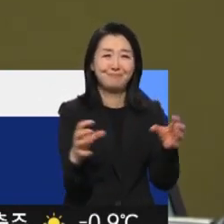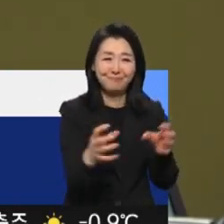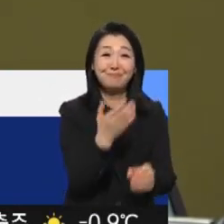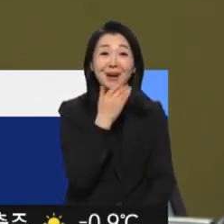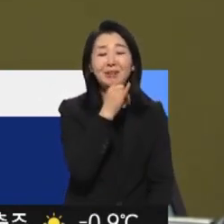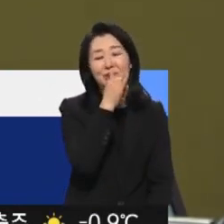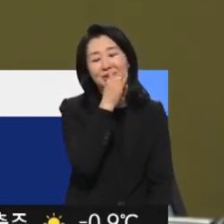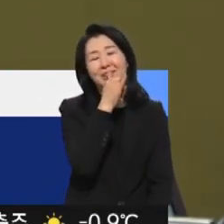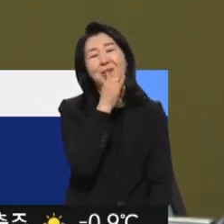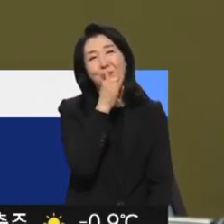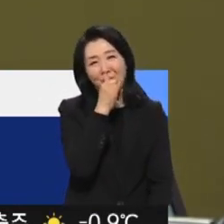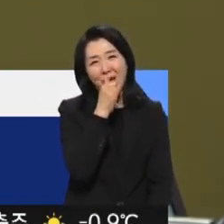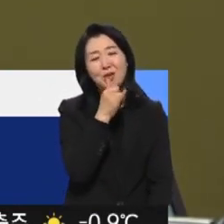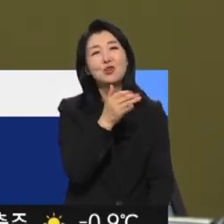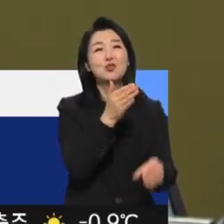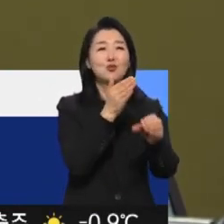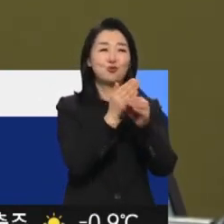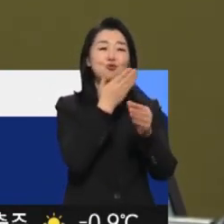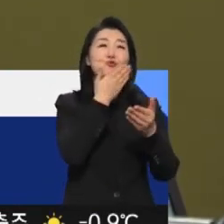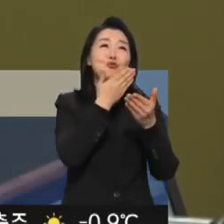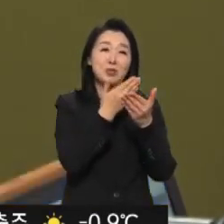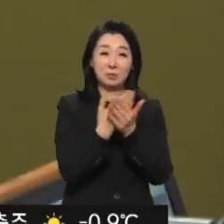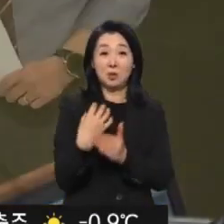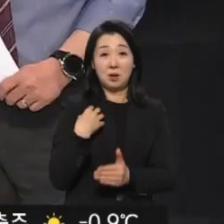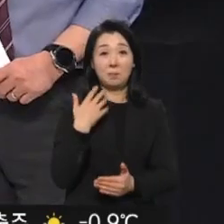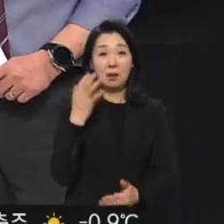있는 그런 마중물 역할은 할 수 있겠죠.